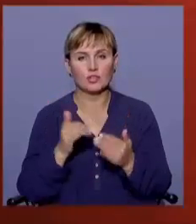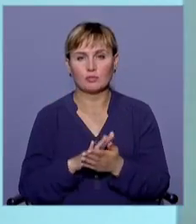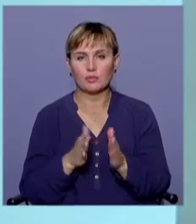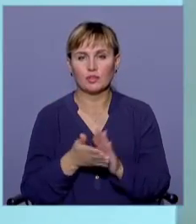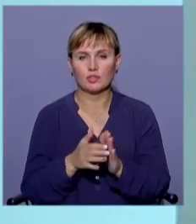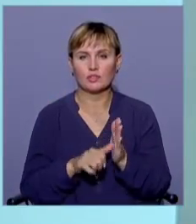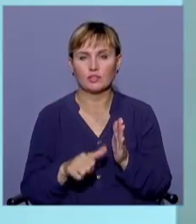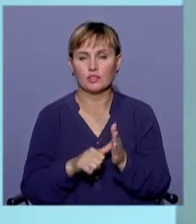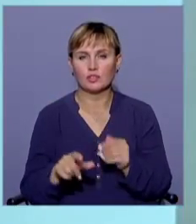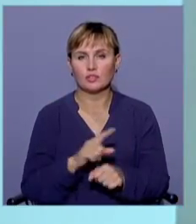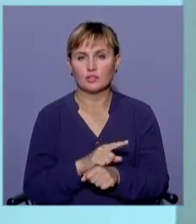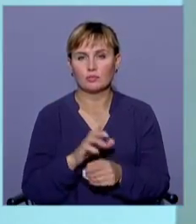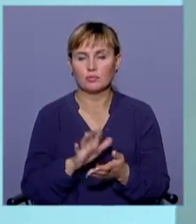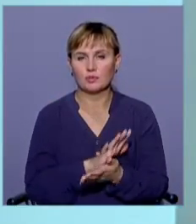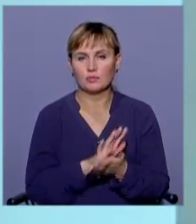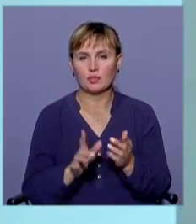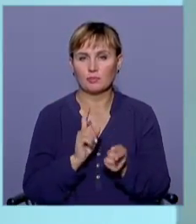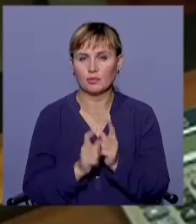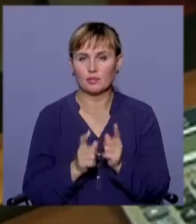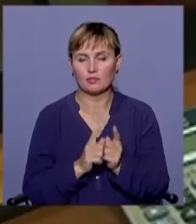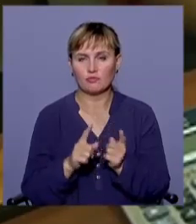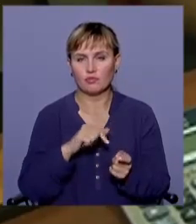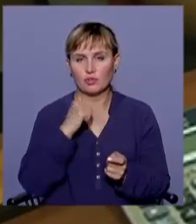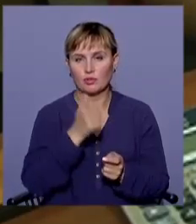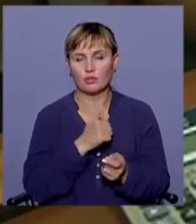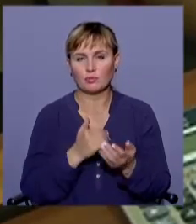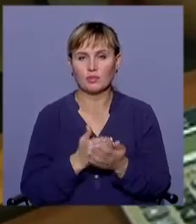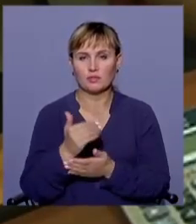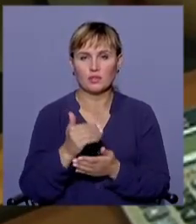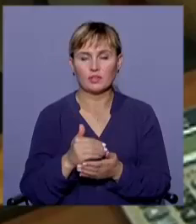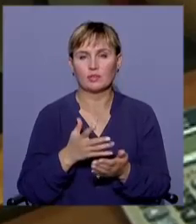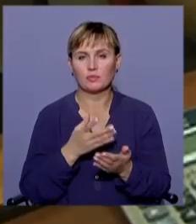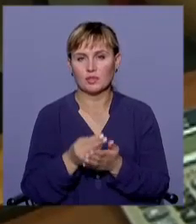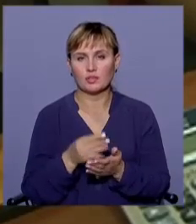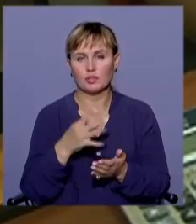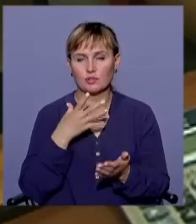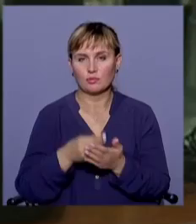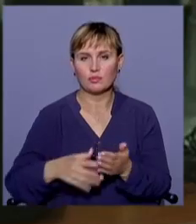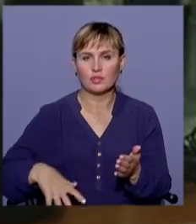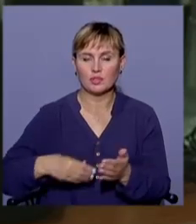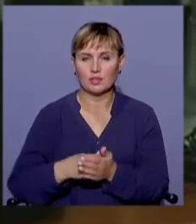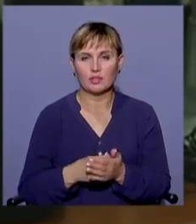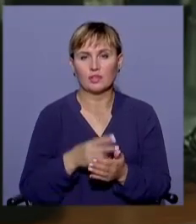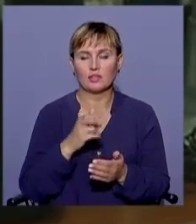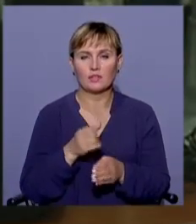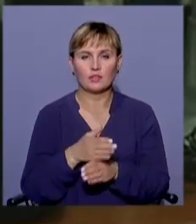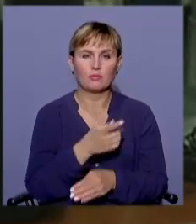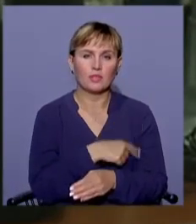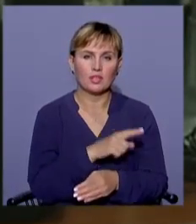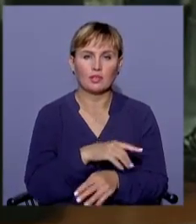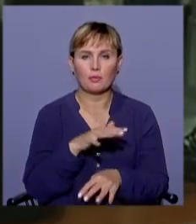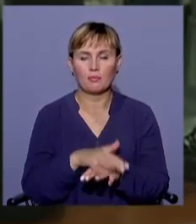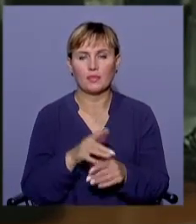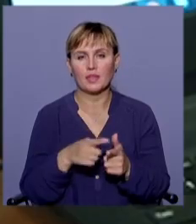положено 60 часов бесплатного сурдоперевода в год. Превысил лимит – плати из собственного кармана. На визитах в больницу, в банк